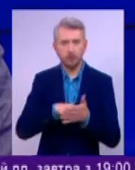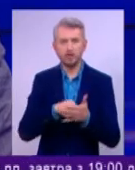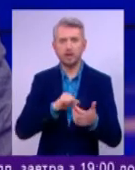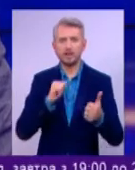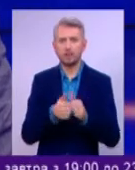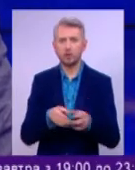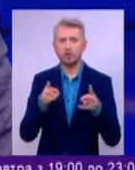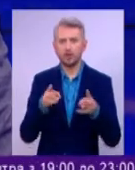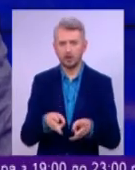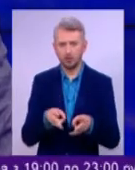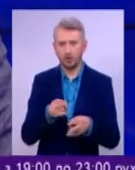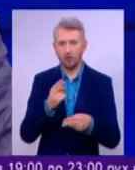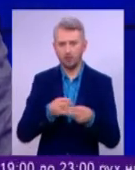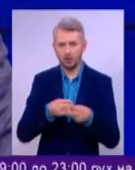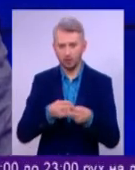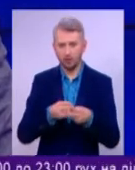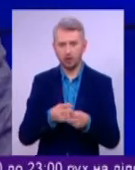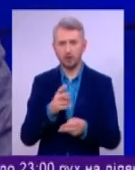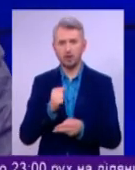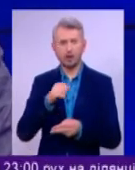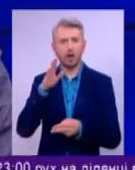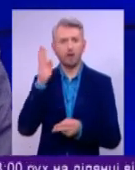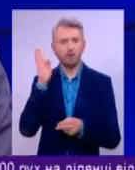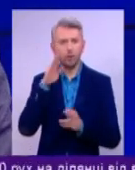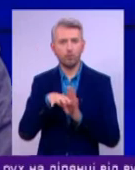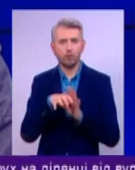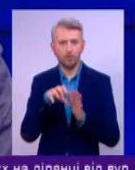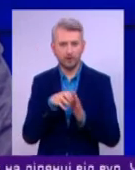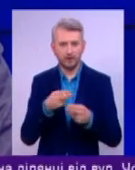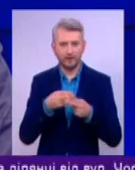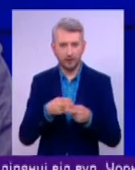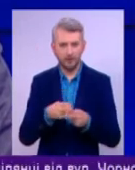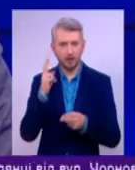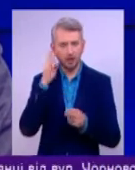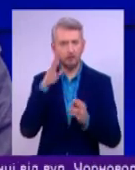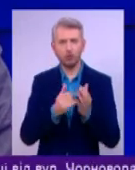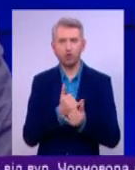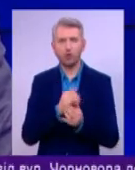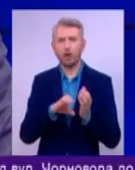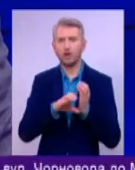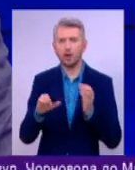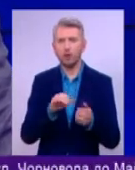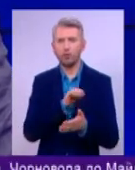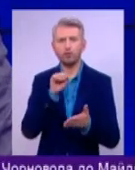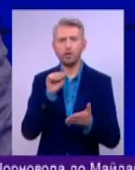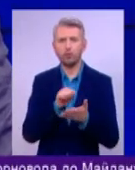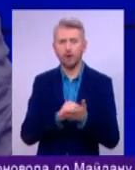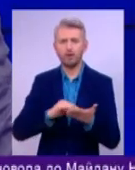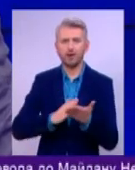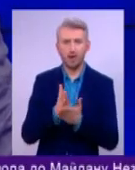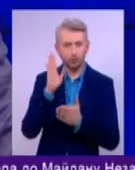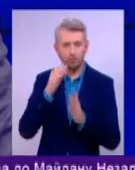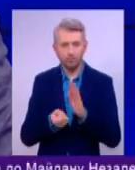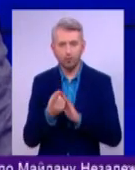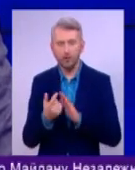аварійної запірної арматури на насосній водопровідній станції Крутогірна. Київводоканал опублікував інтерактивну карту бюветів, де люди